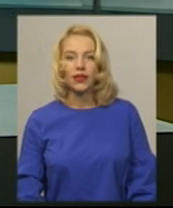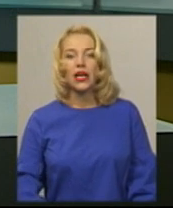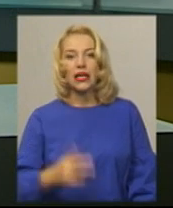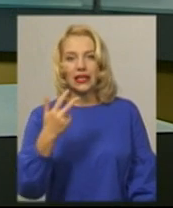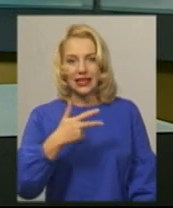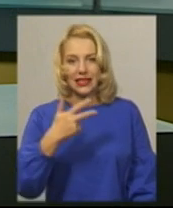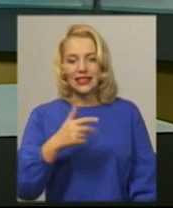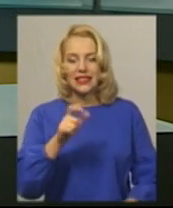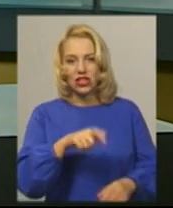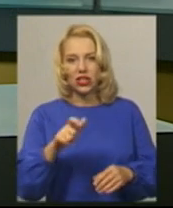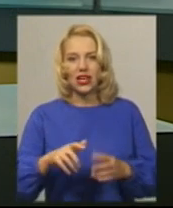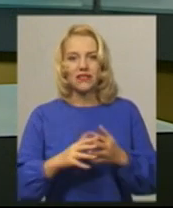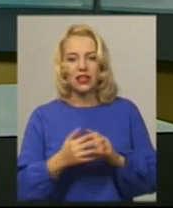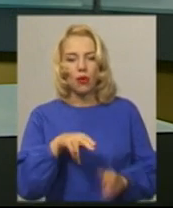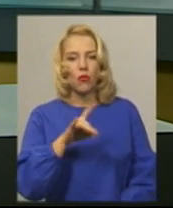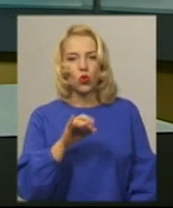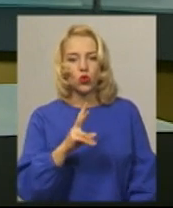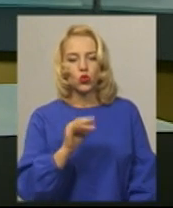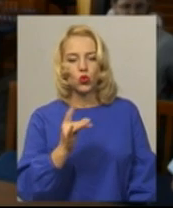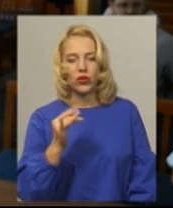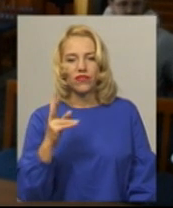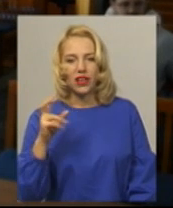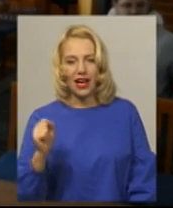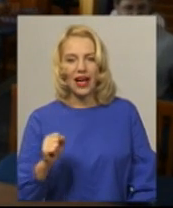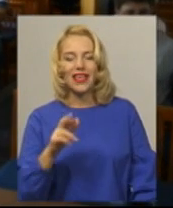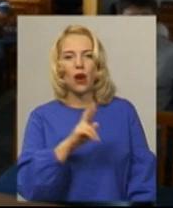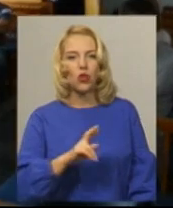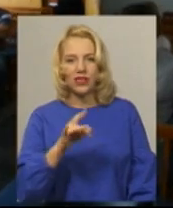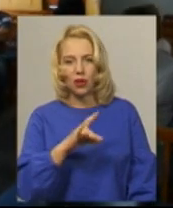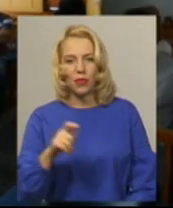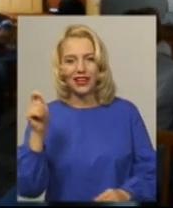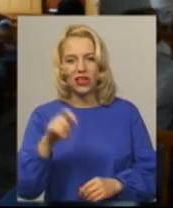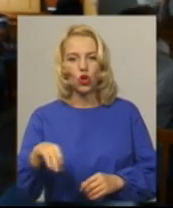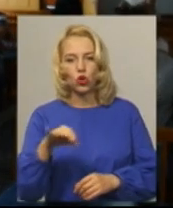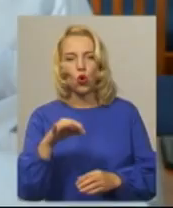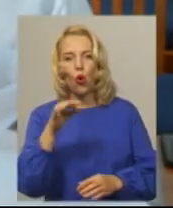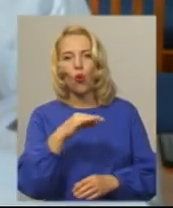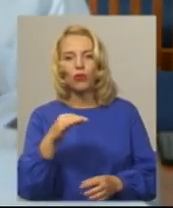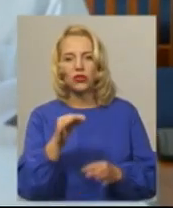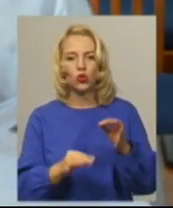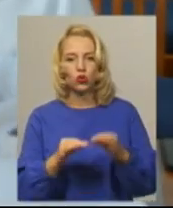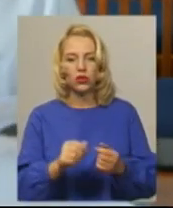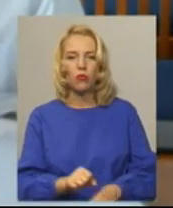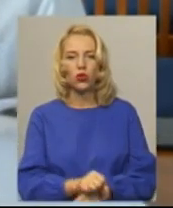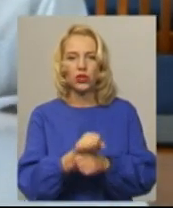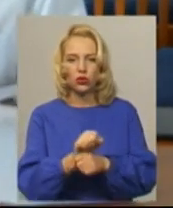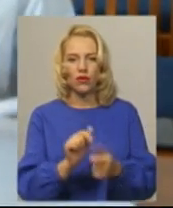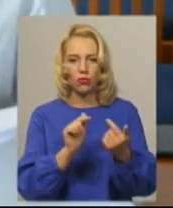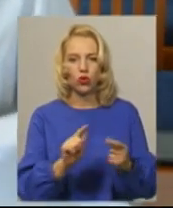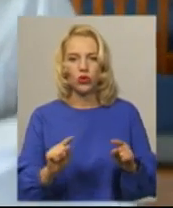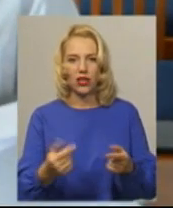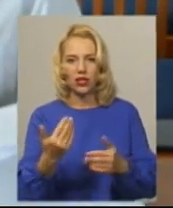30 жителів села Проскурівка Ярмолинецького району приїхали до Хмельницького обласного господарського суду протестувати проти арешту